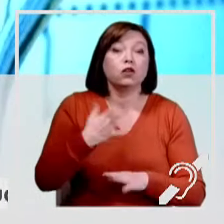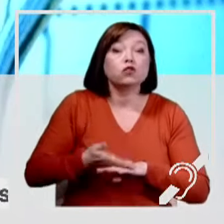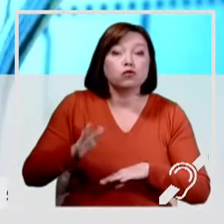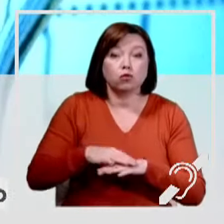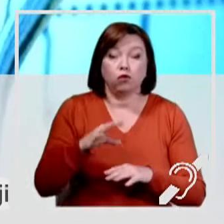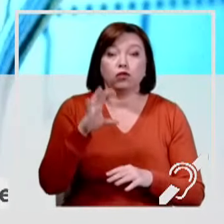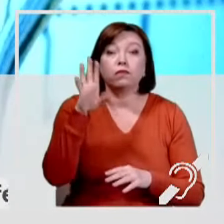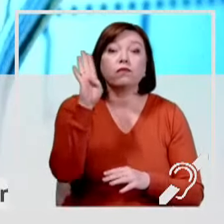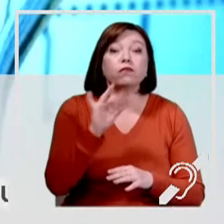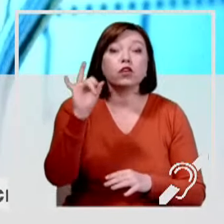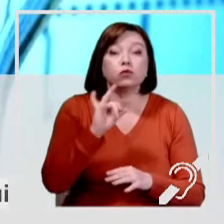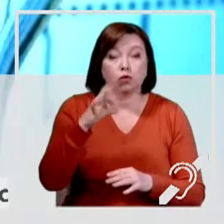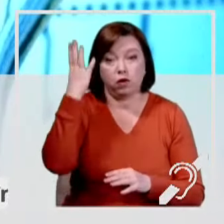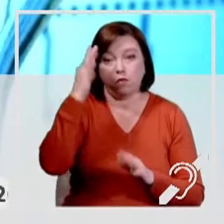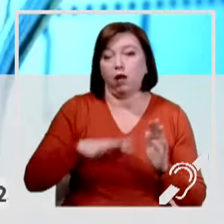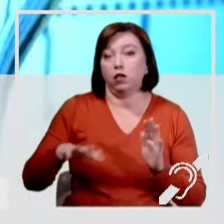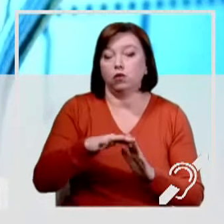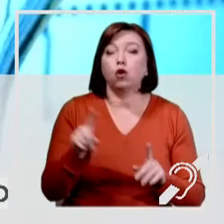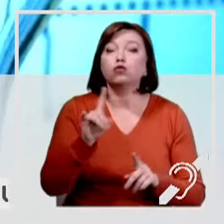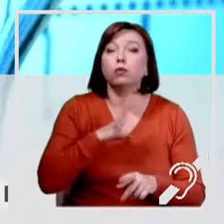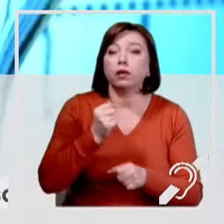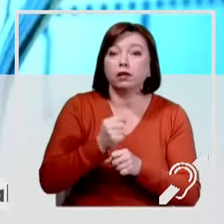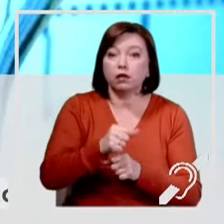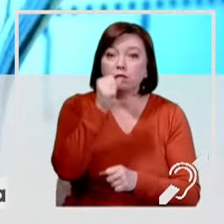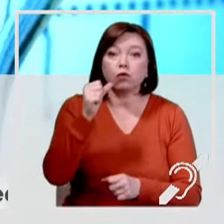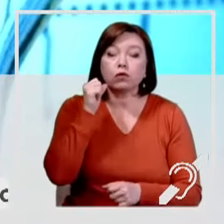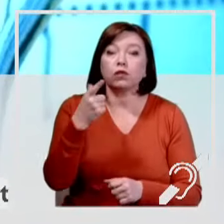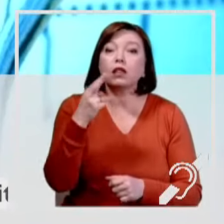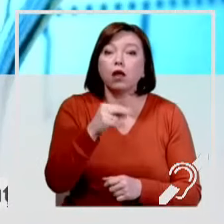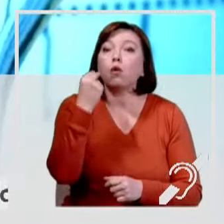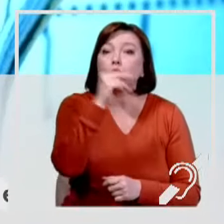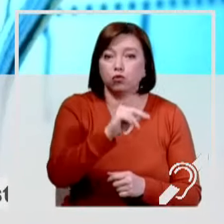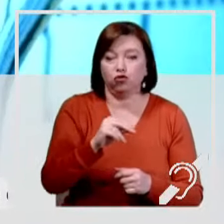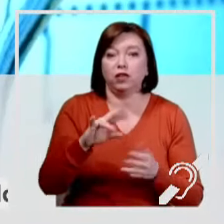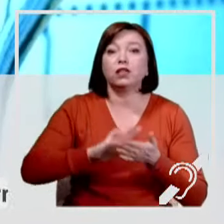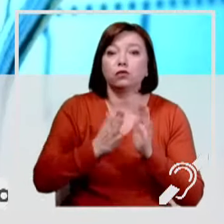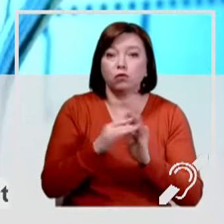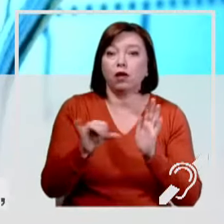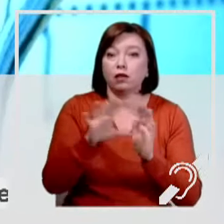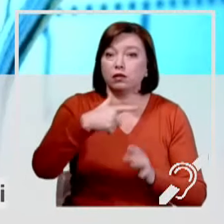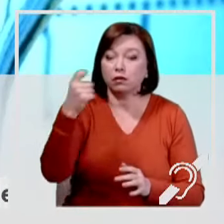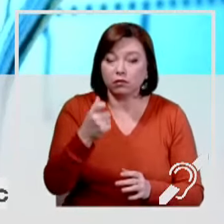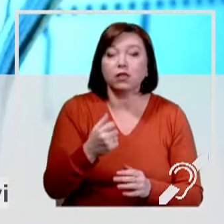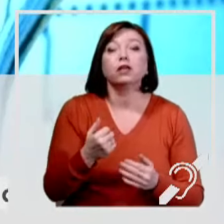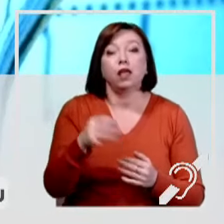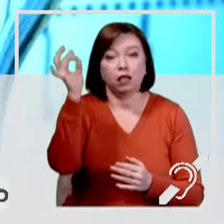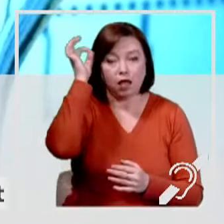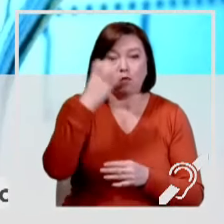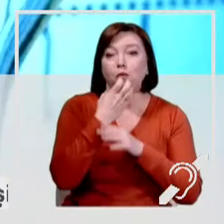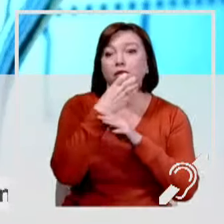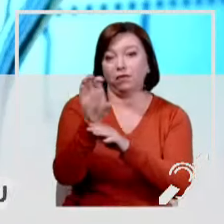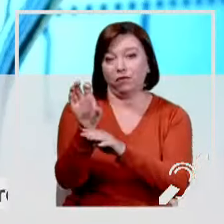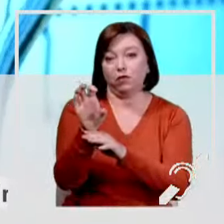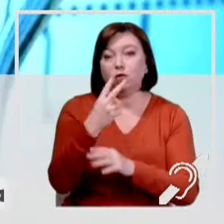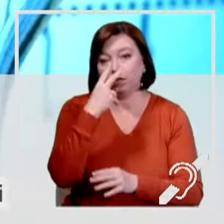din istoria Republicii Moldova. Ce pași s-au făcut anul trecut pentru sporirea rezilienței energetice a țării? Vă reamintim în